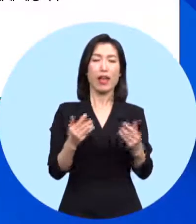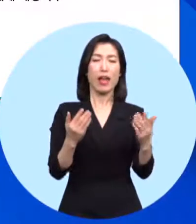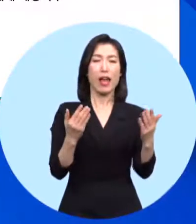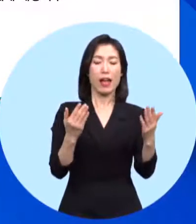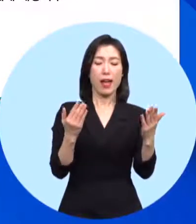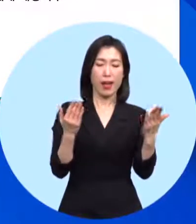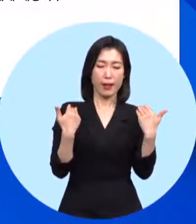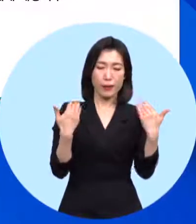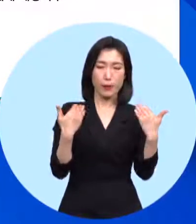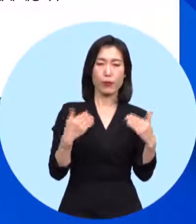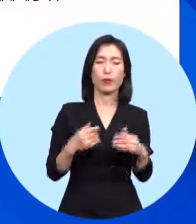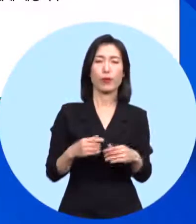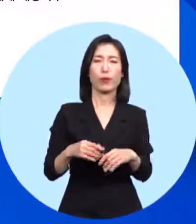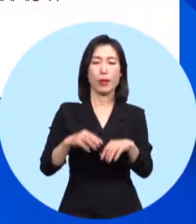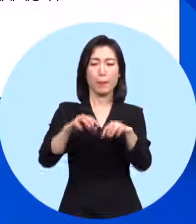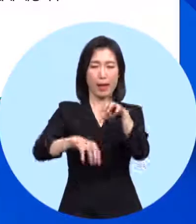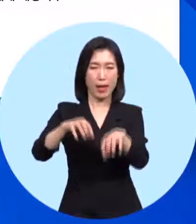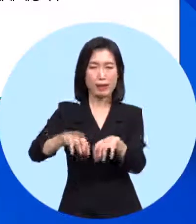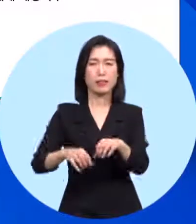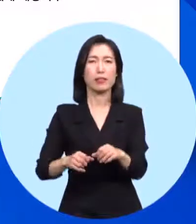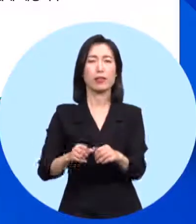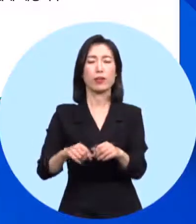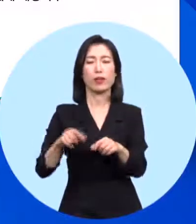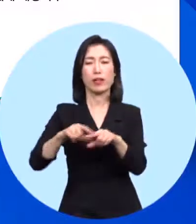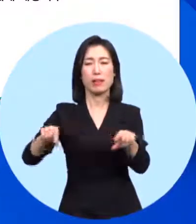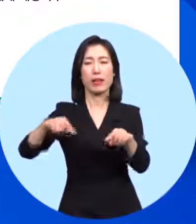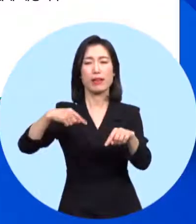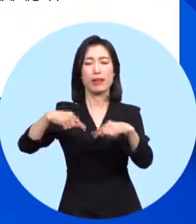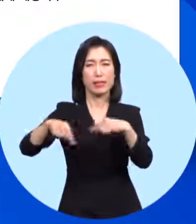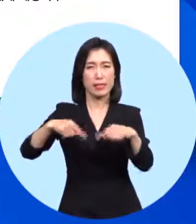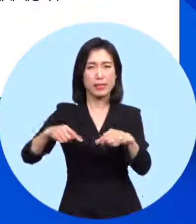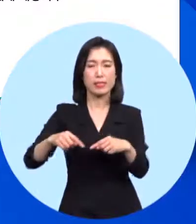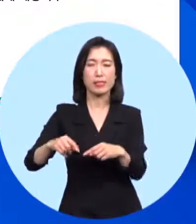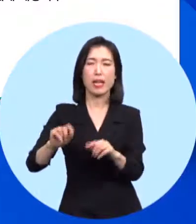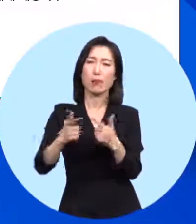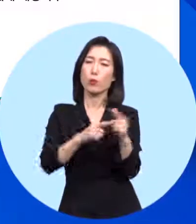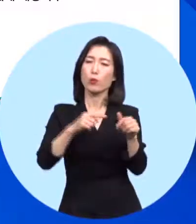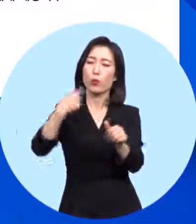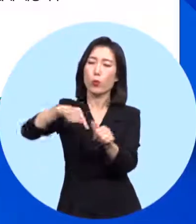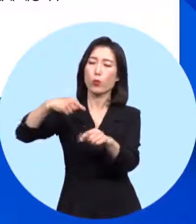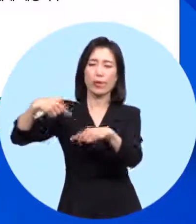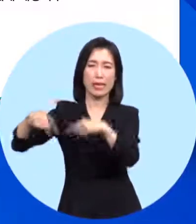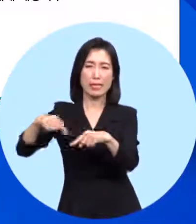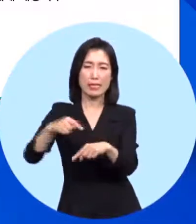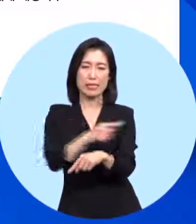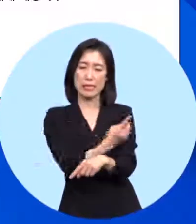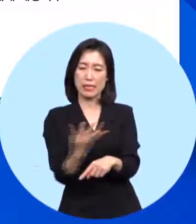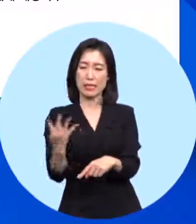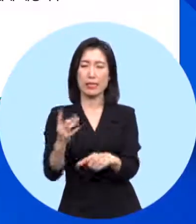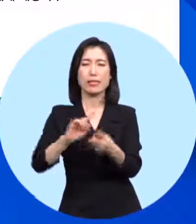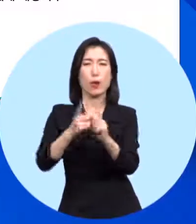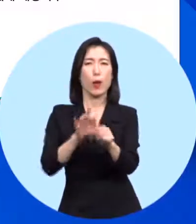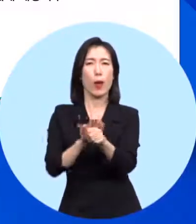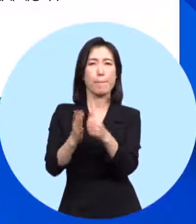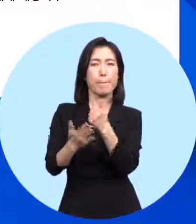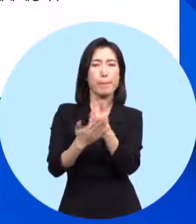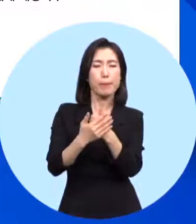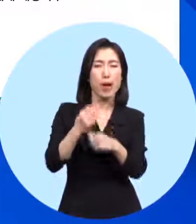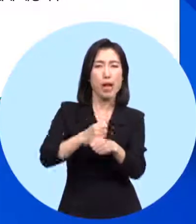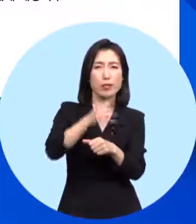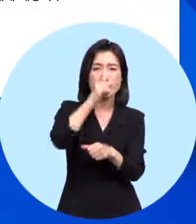학교와 마을 그리고 일반 자치와 교육자치가 협력하는 배경에는